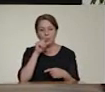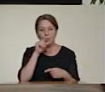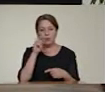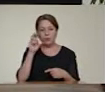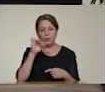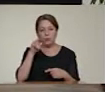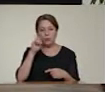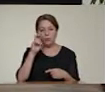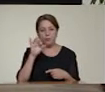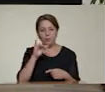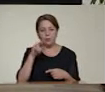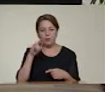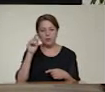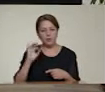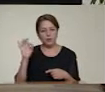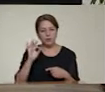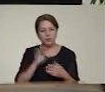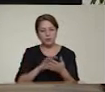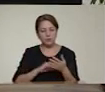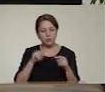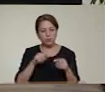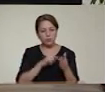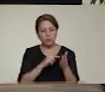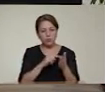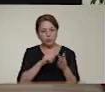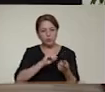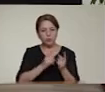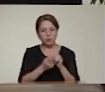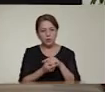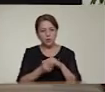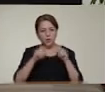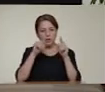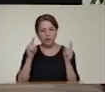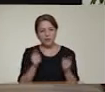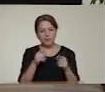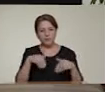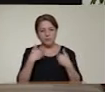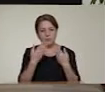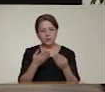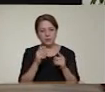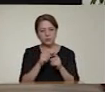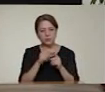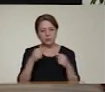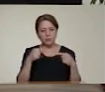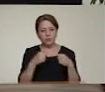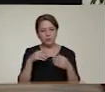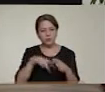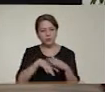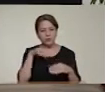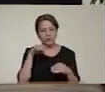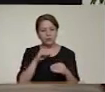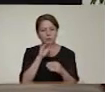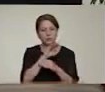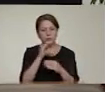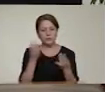matn. Matnda nuqtalar o'rniga biz qavs ichidagi berilgan so'zlardan mosini tanlab qo'yishimiz